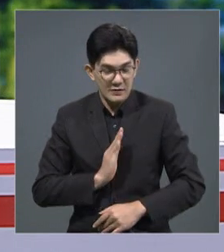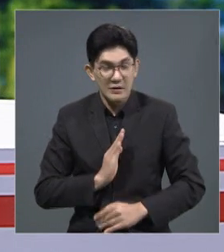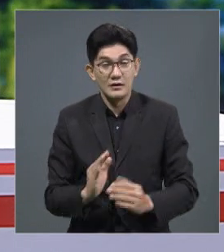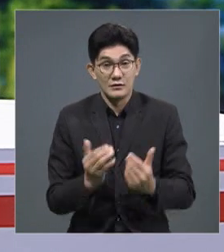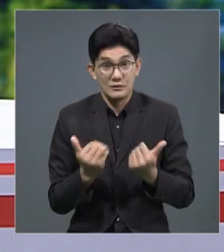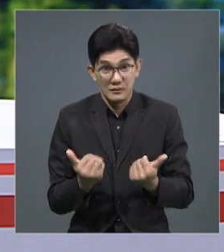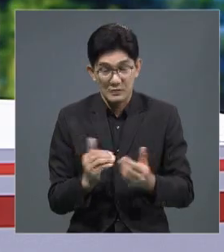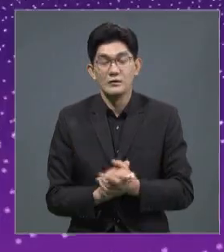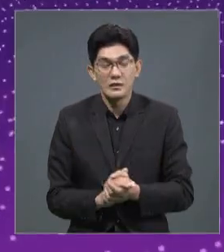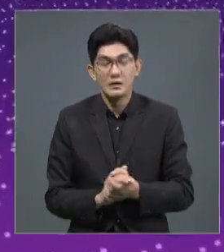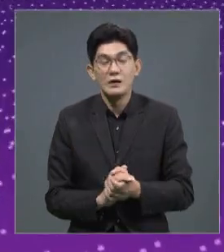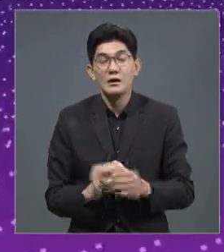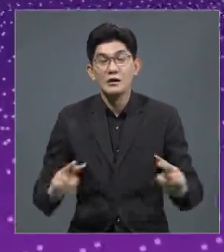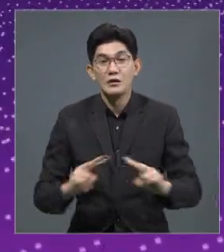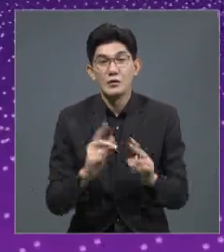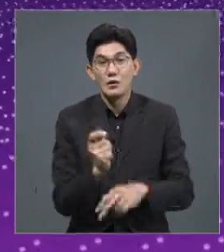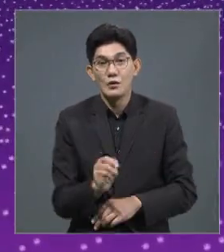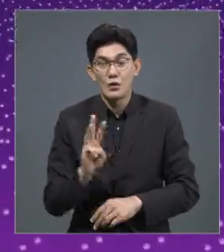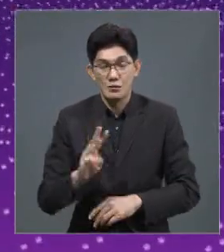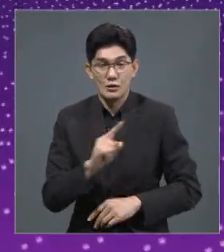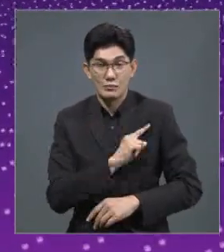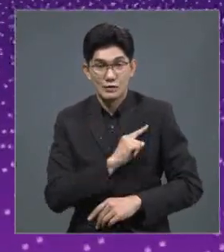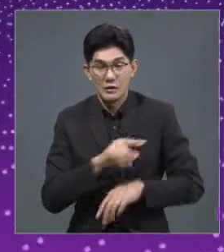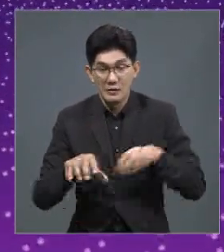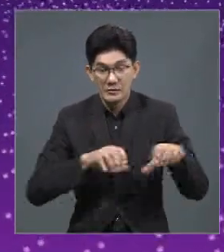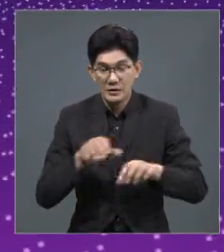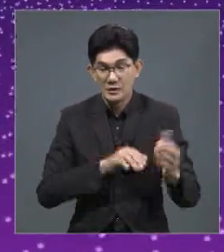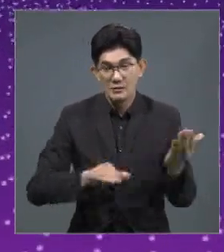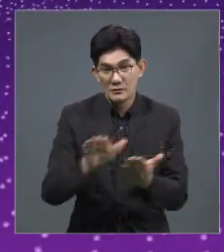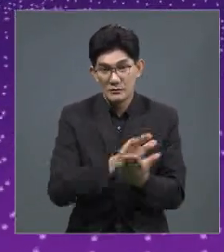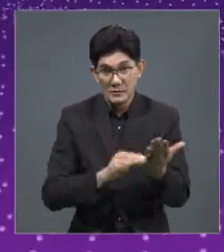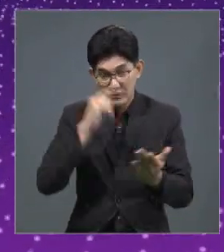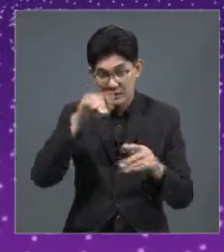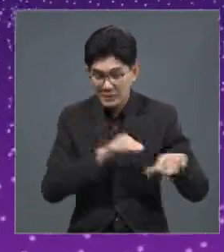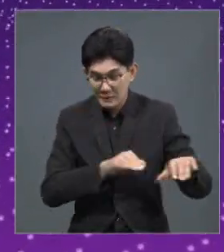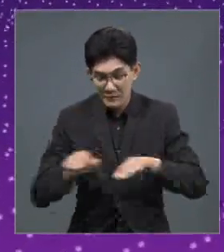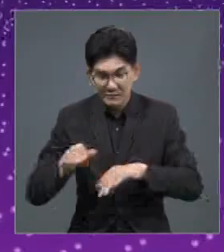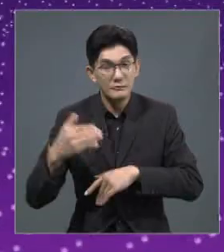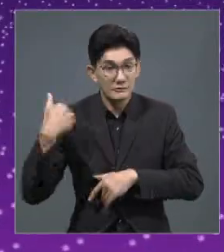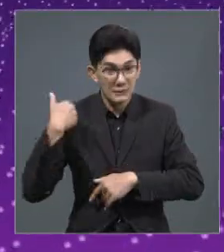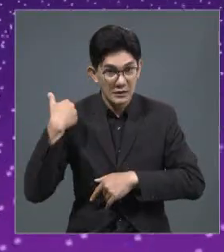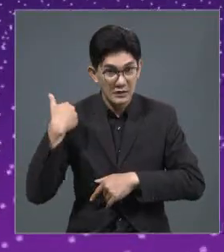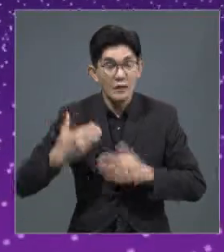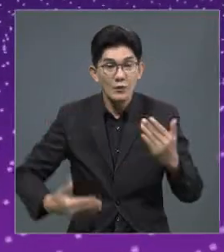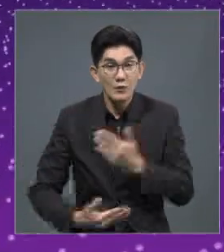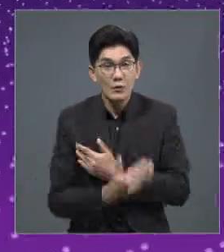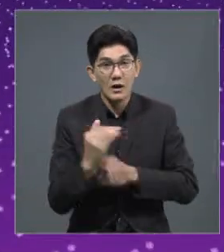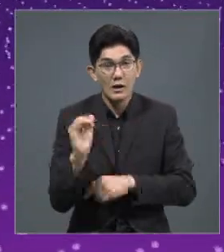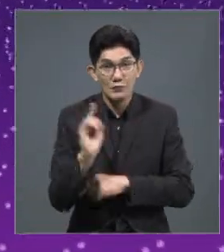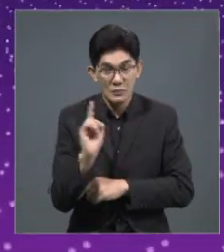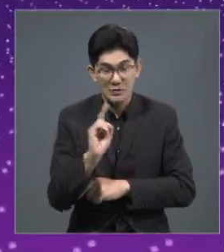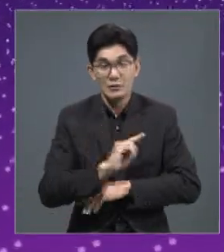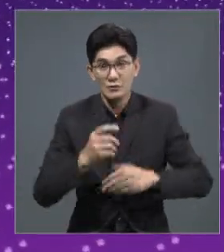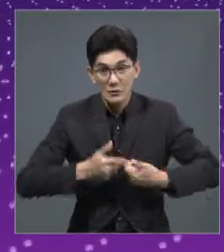วิจัยและนวัตกรรมหรือกระทรวงอวเขจัดขึ้นพร้อมกันทั่วประเทศทั้งในพื้นที่ส่วนกลางและก็ส่วนวิภาคนะครับเนื่องในโอกาสพระราชวิธีมหามงคล